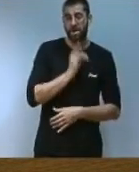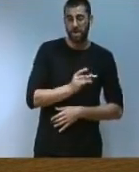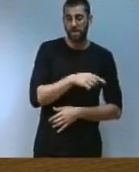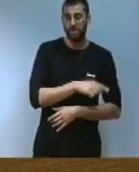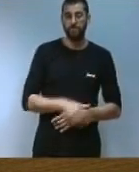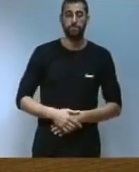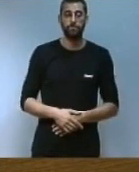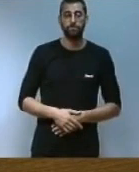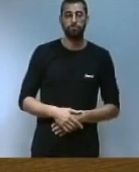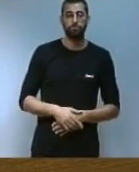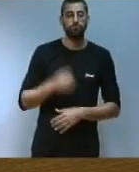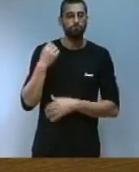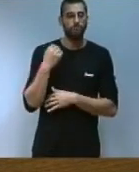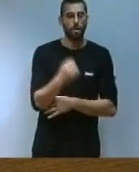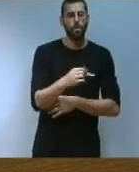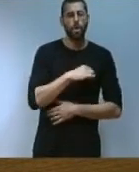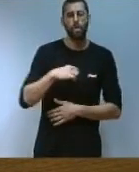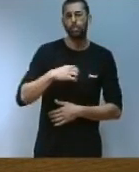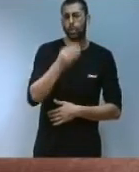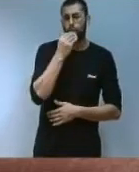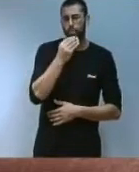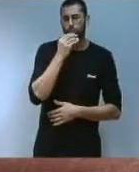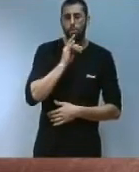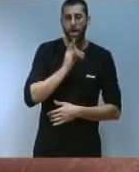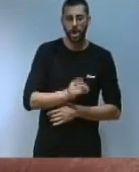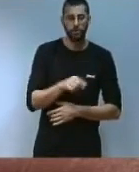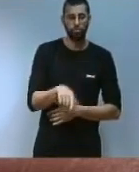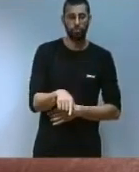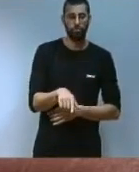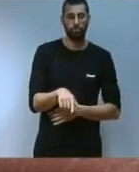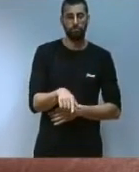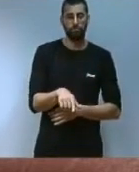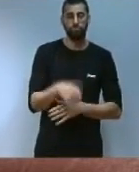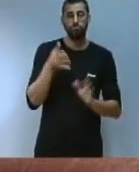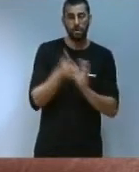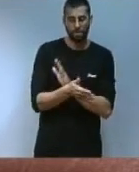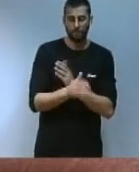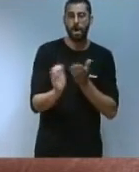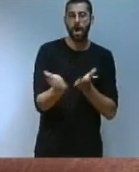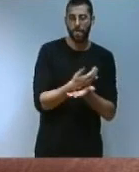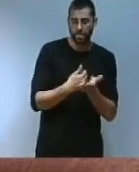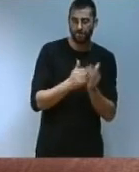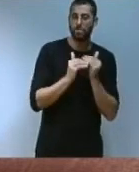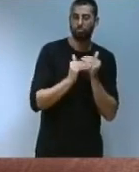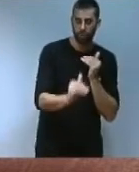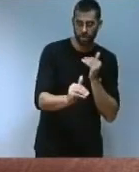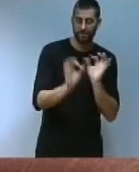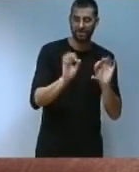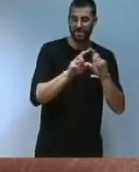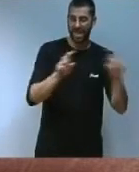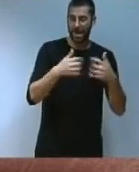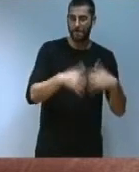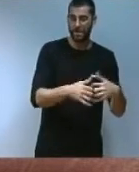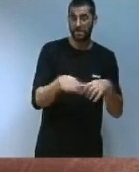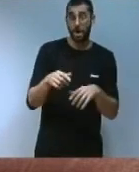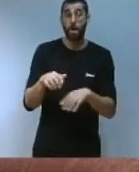seguir amb el suport decisiu a l'autoconsum energètic, una opció de present viable i rendible per a les empreses que les administracions